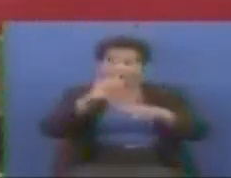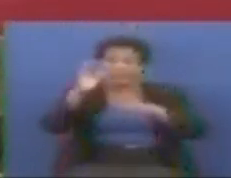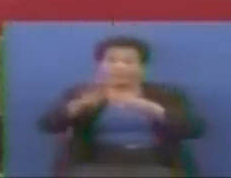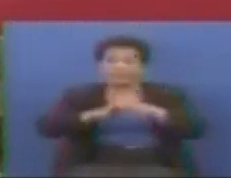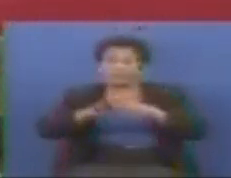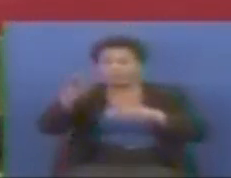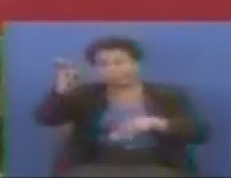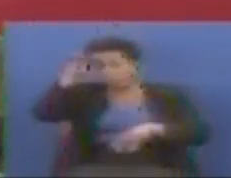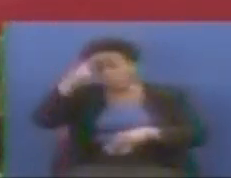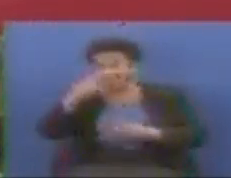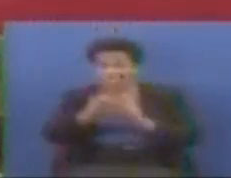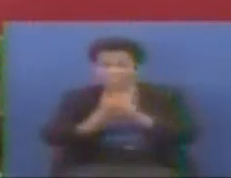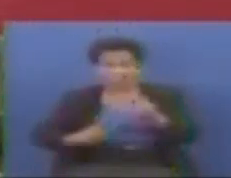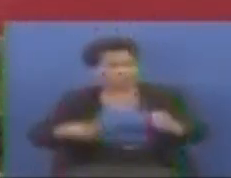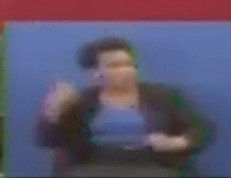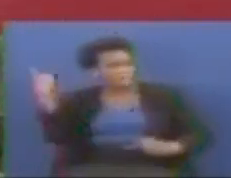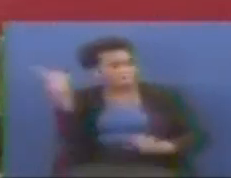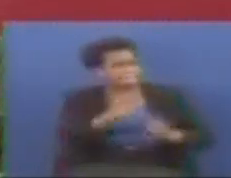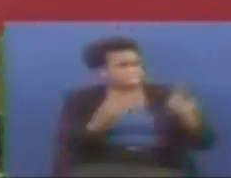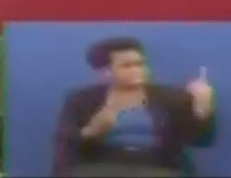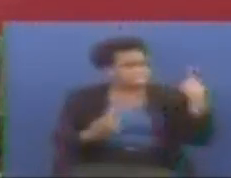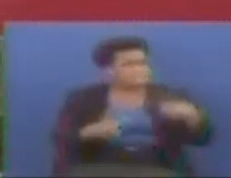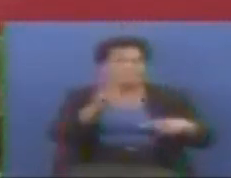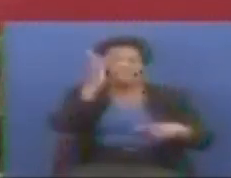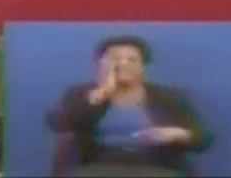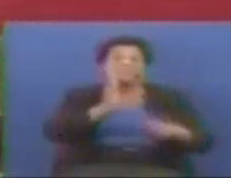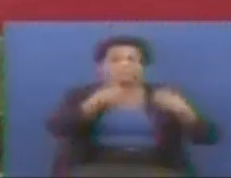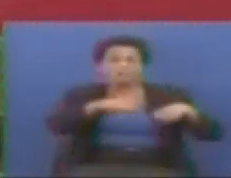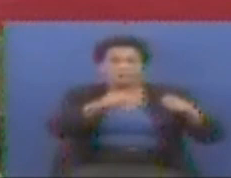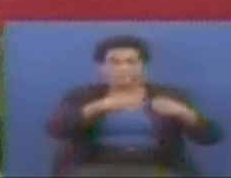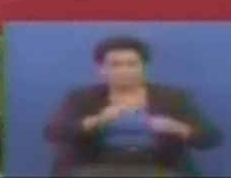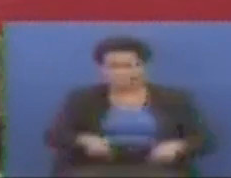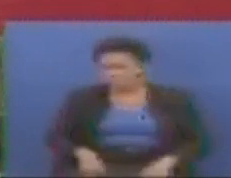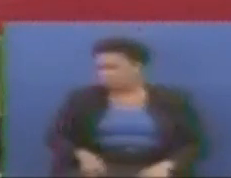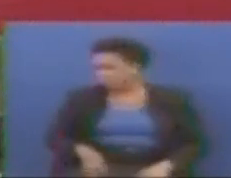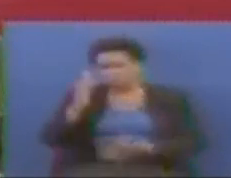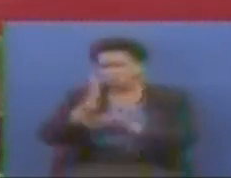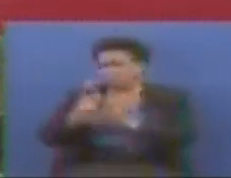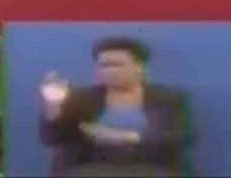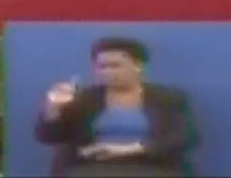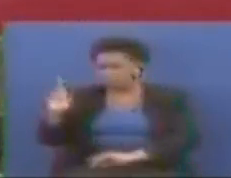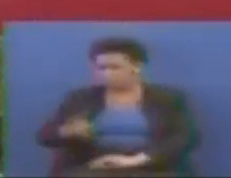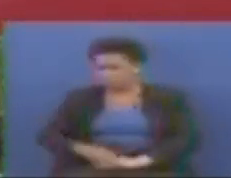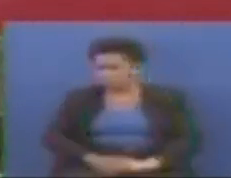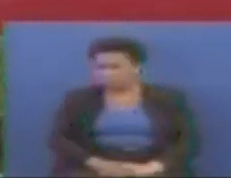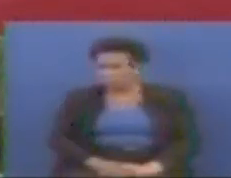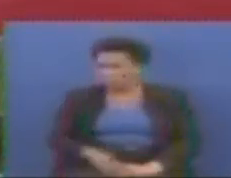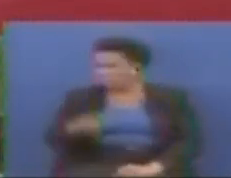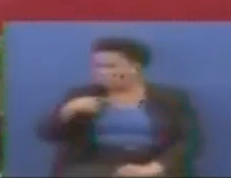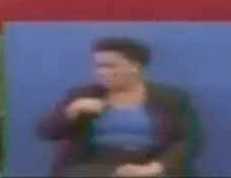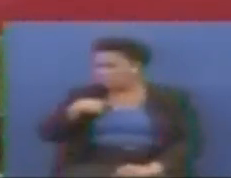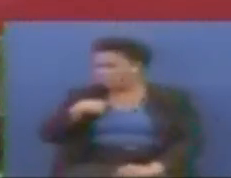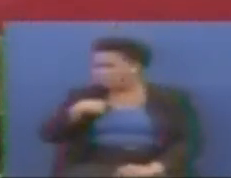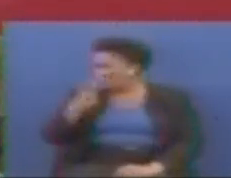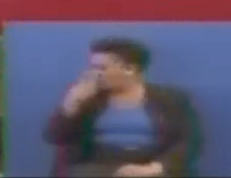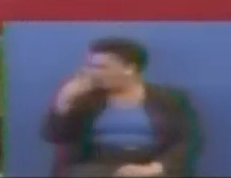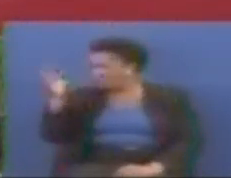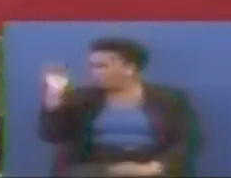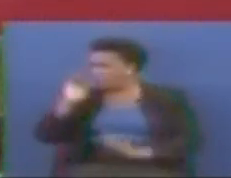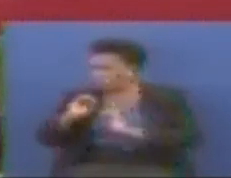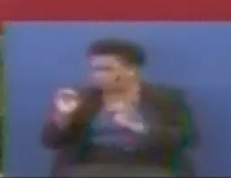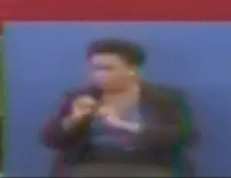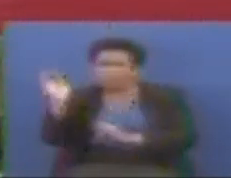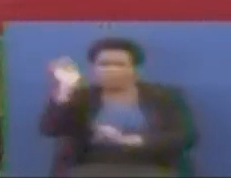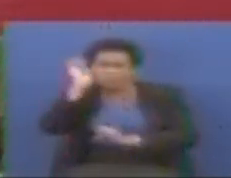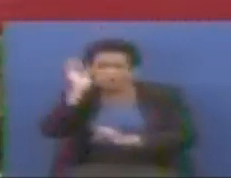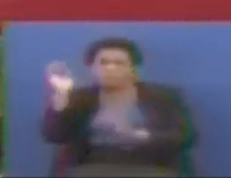na hii nadhani ni Tanzania nzima. Wanapotaka kuwakamata huwa wanawakimbiza na kuwachapa viboko migongoni, na wengine kuwavuta, na